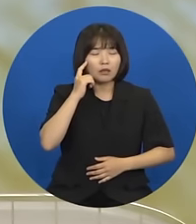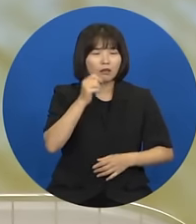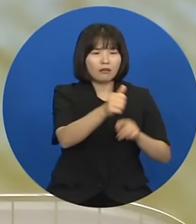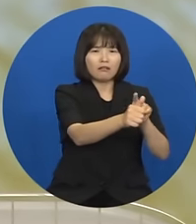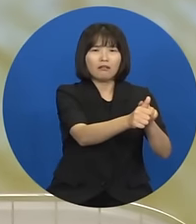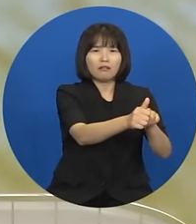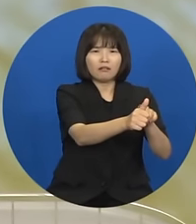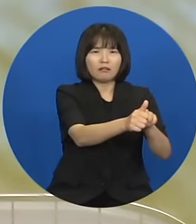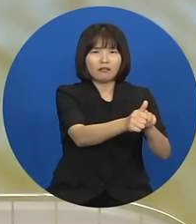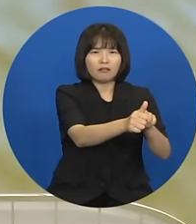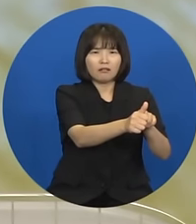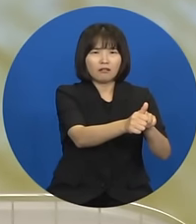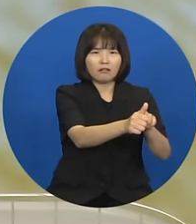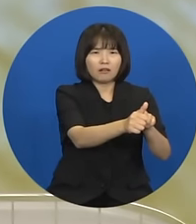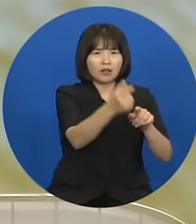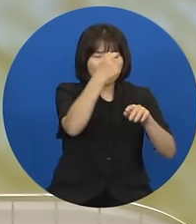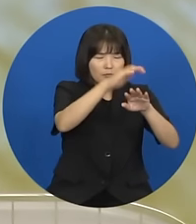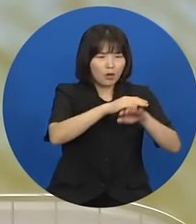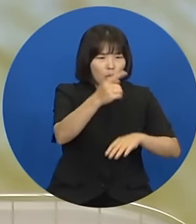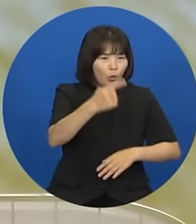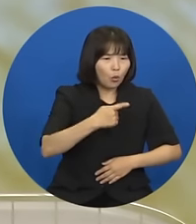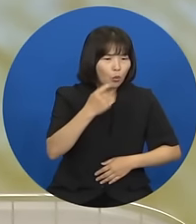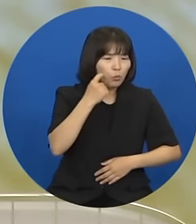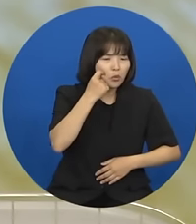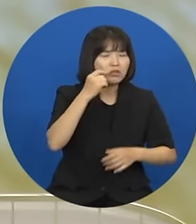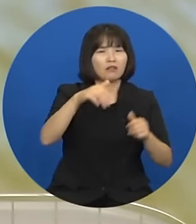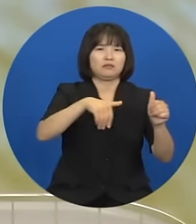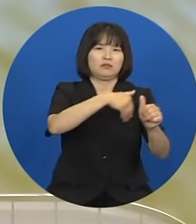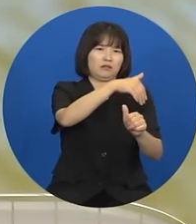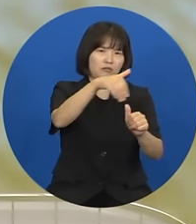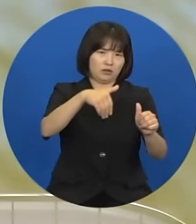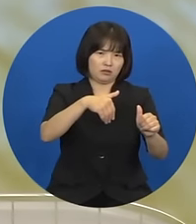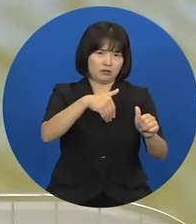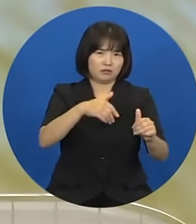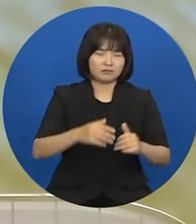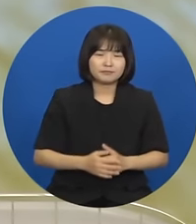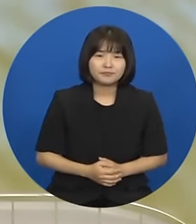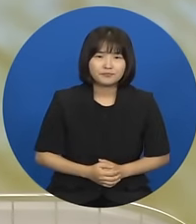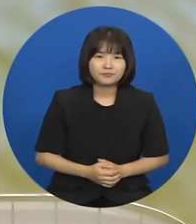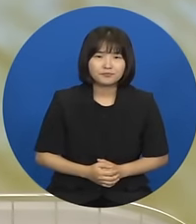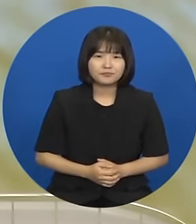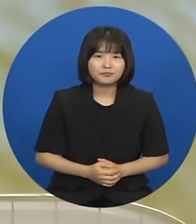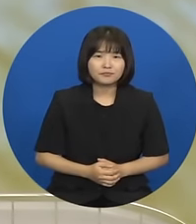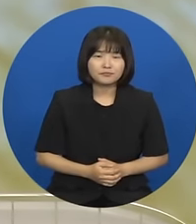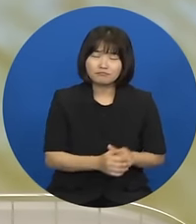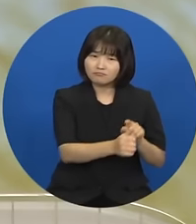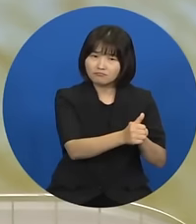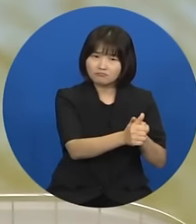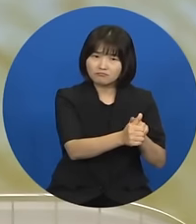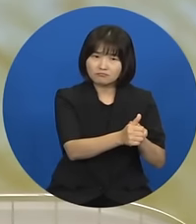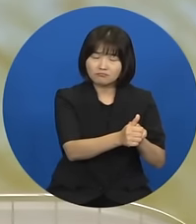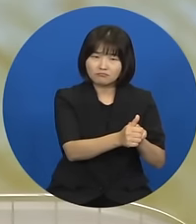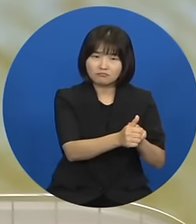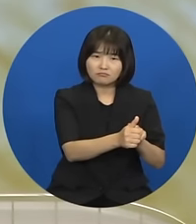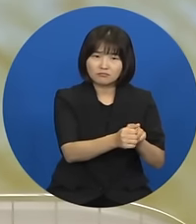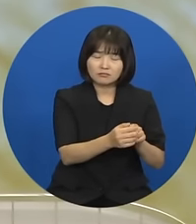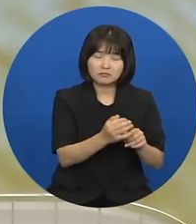그분은 예배 오실 수 있는 상황이 아니시거든요. 그분이 몇 년